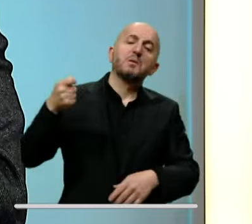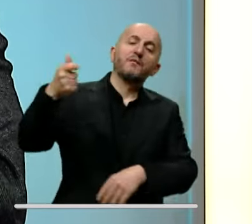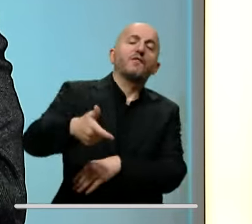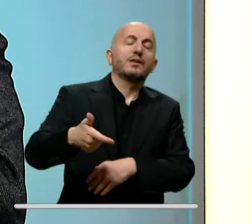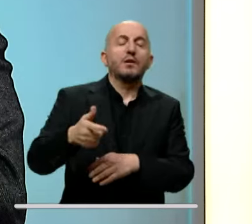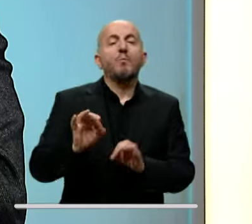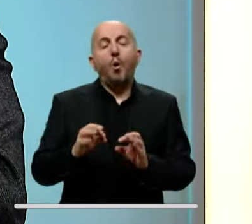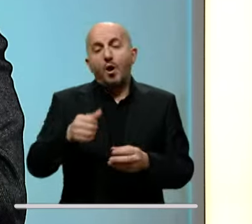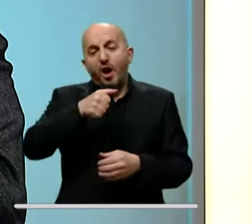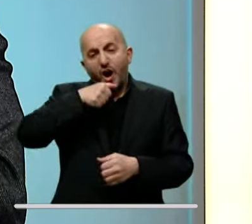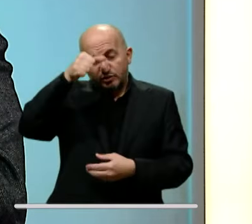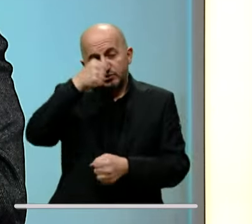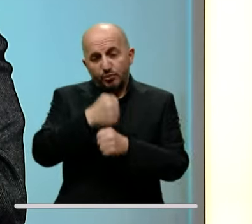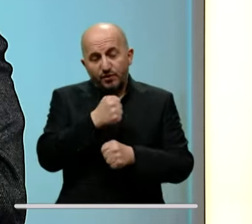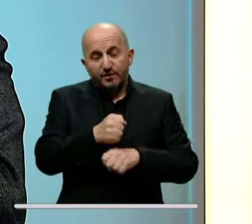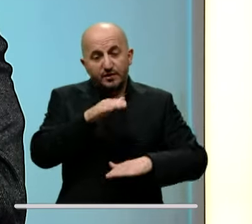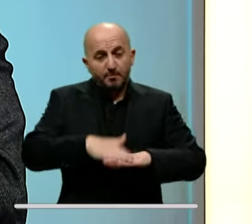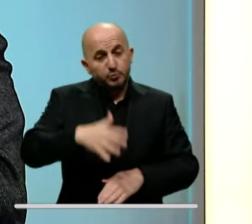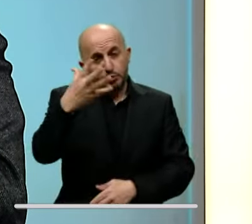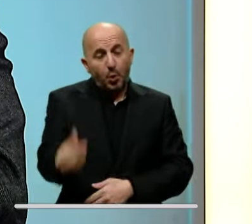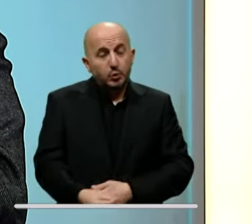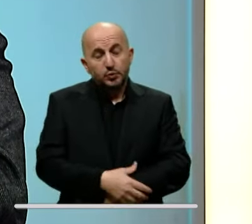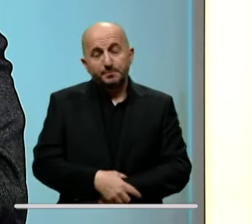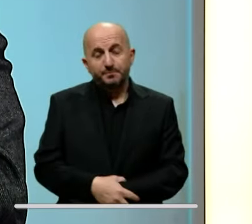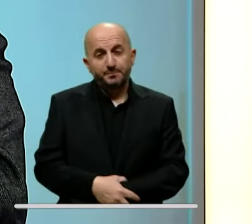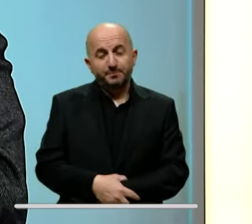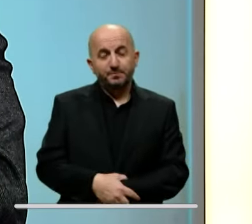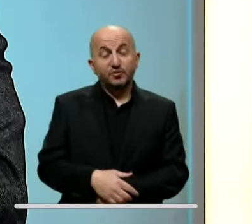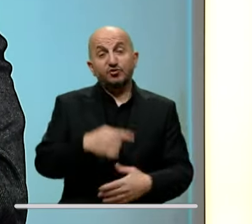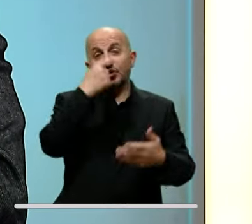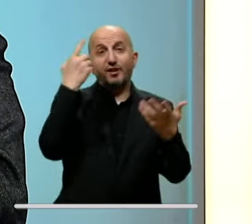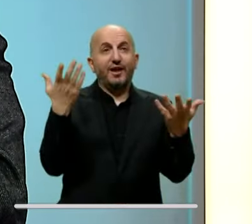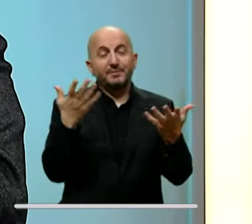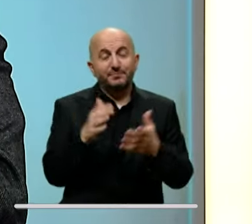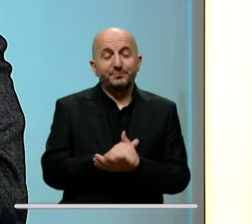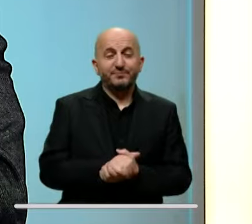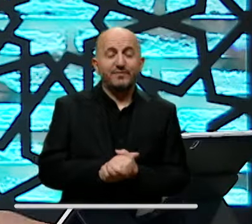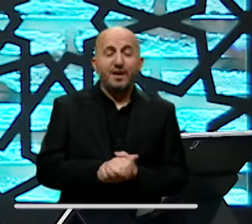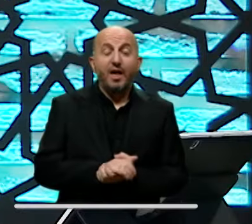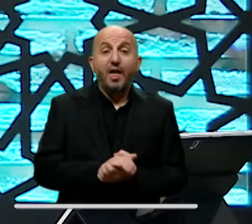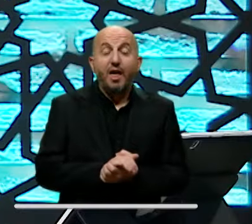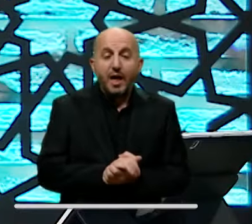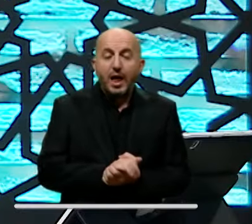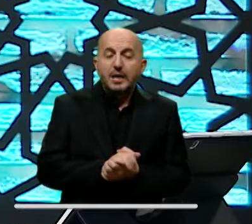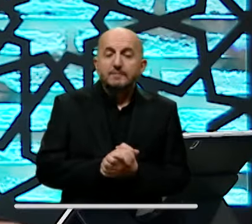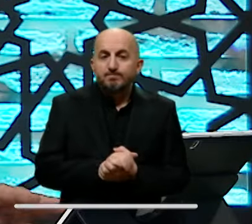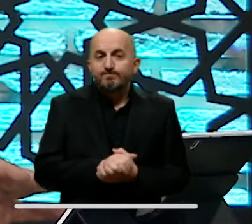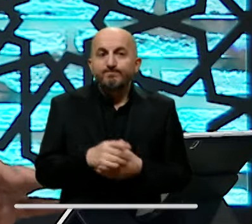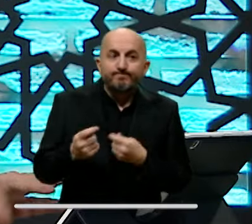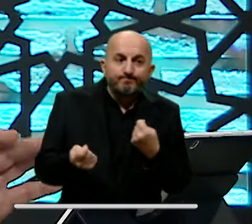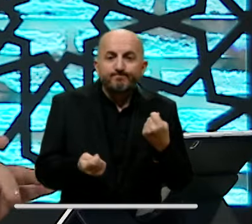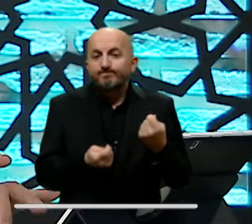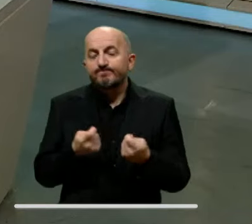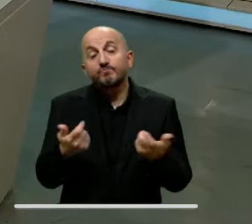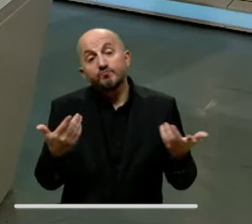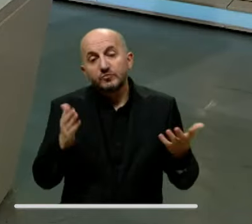şekilde Hac görevini yine yerine getirmiş olur Eyvallah İnşallah evet her şartı tas Tamam olur da rahatça